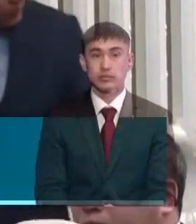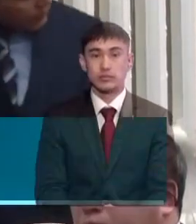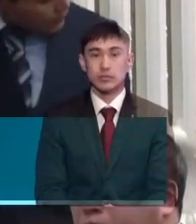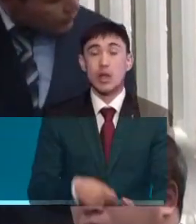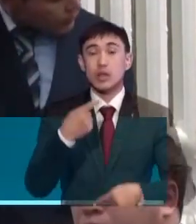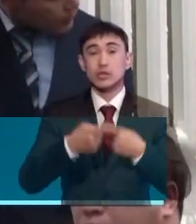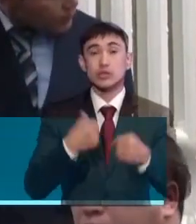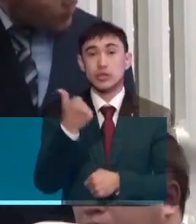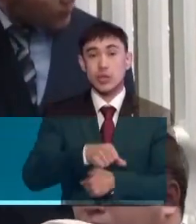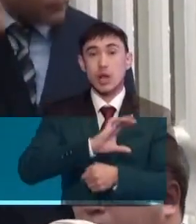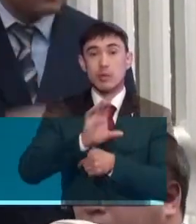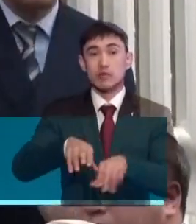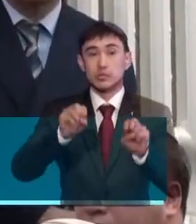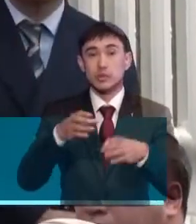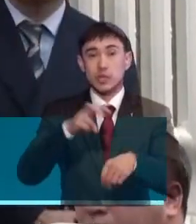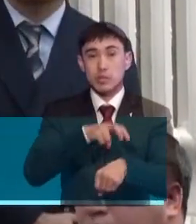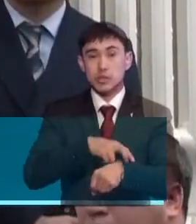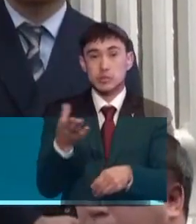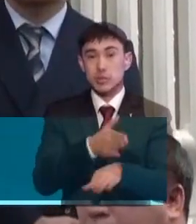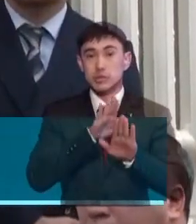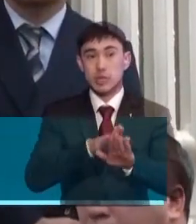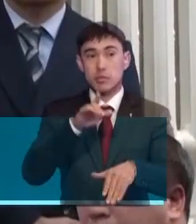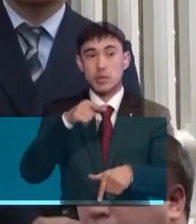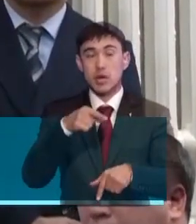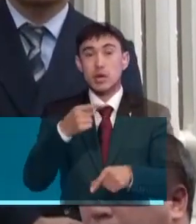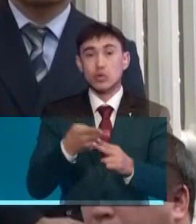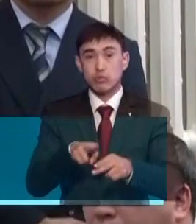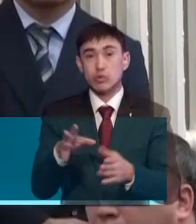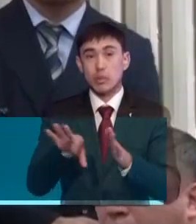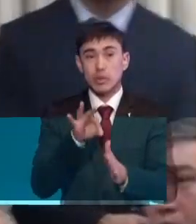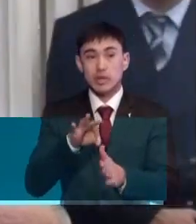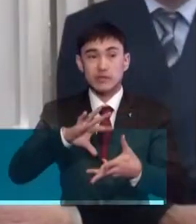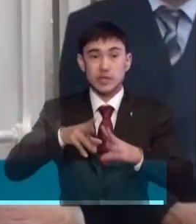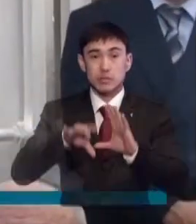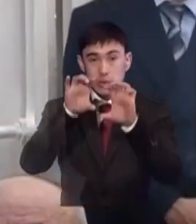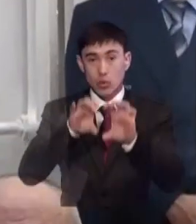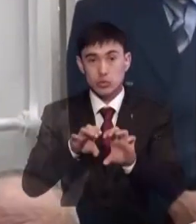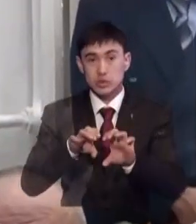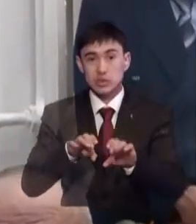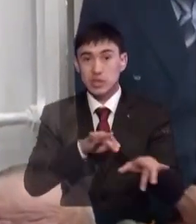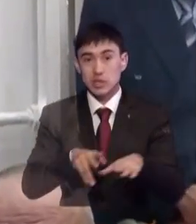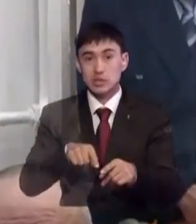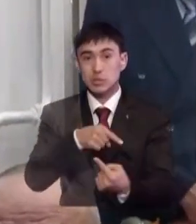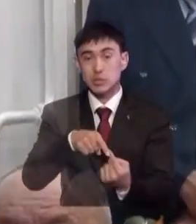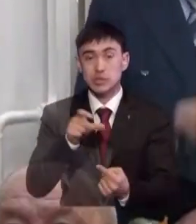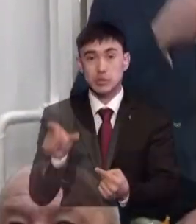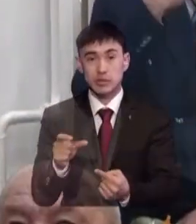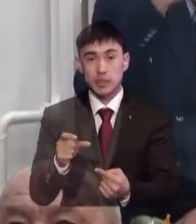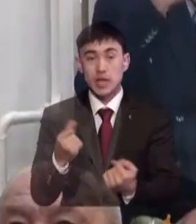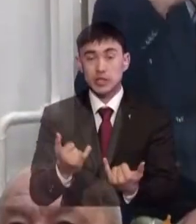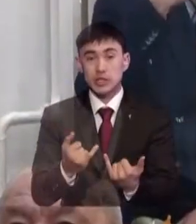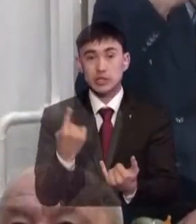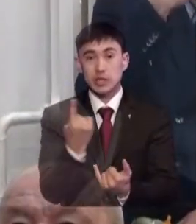На следующей неделе отправляю спецкомиссию с моим заместителем, которая будет определять в целом законность деятельности представителя бизнеса. Сейчас